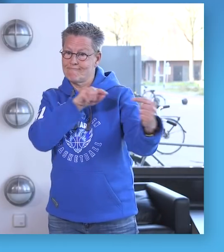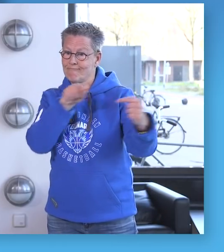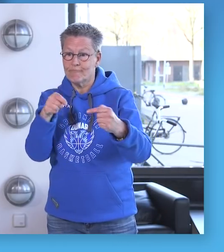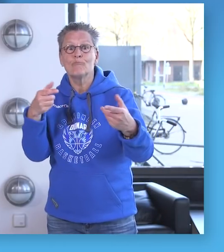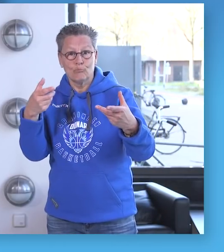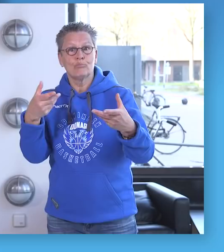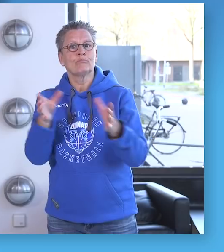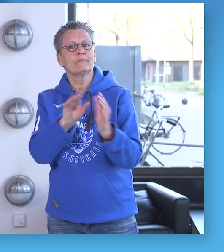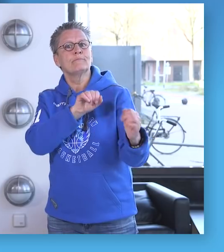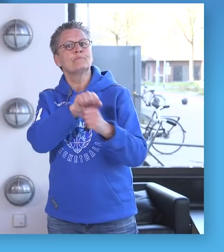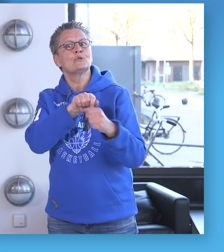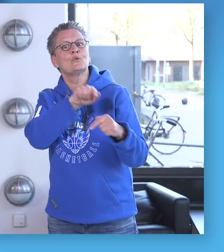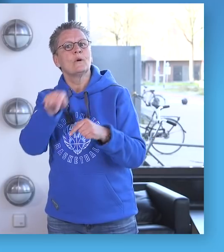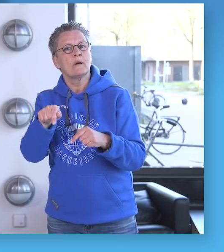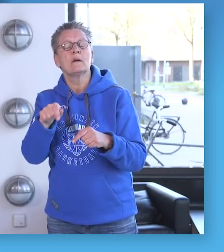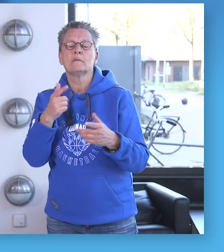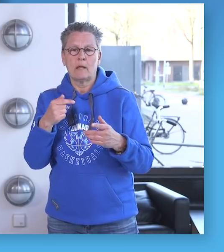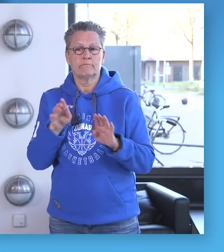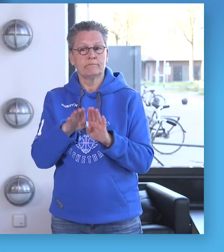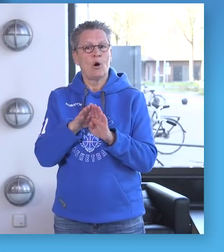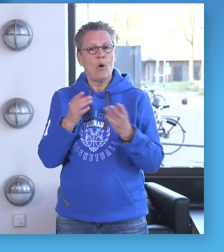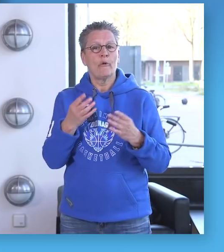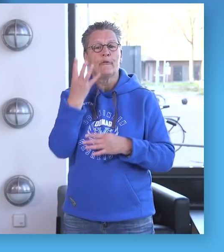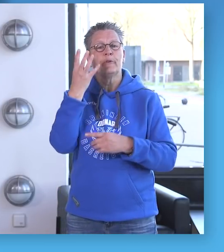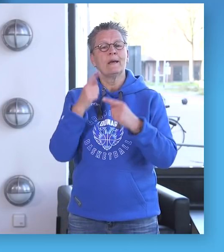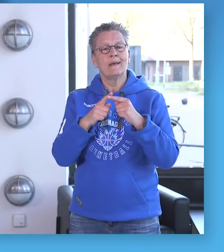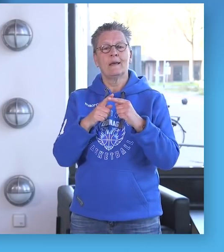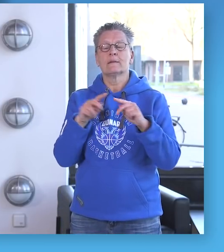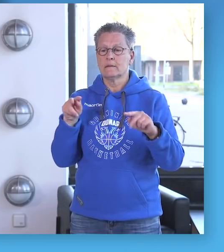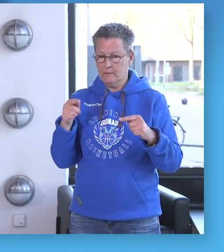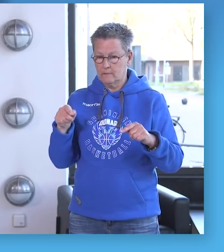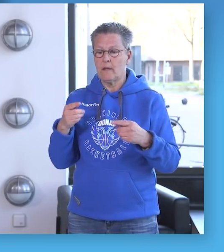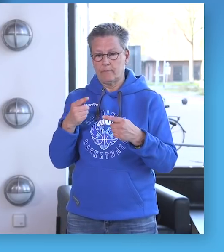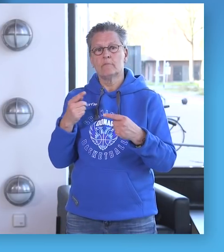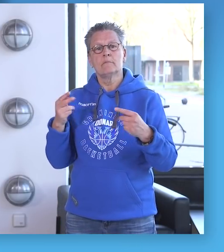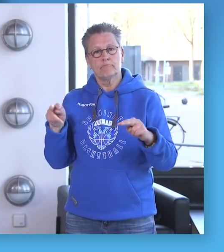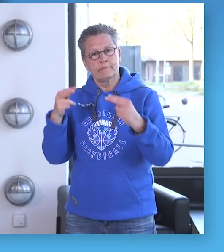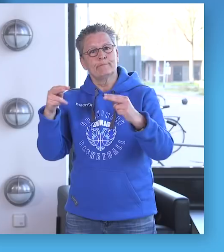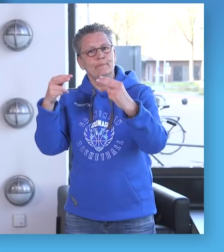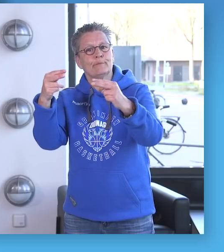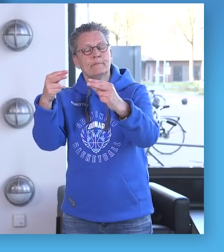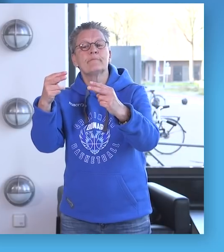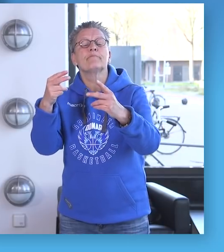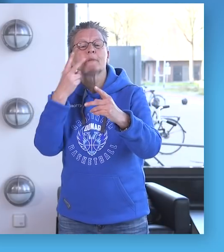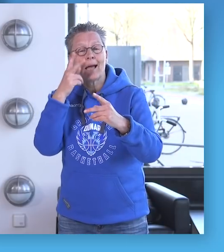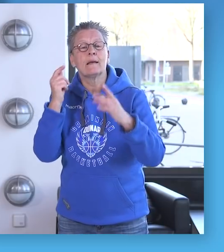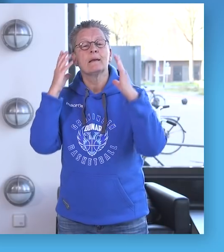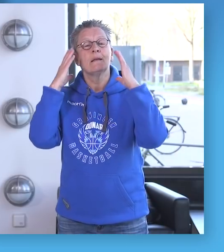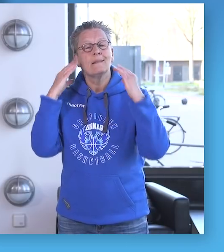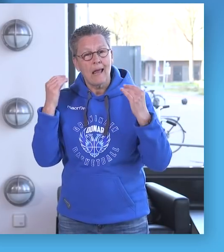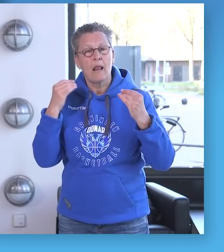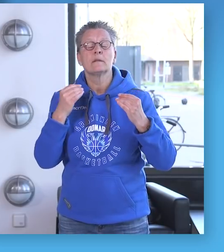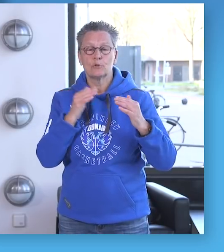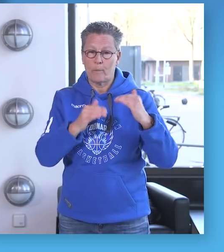Nederlandse competitie zie je elkaar natuurlijk 4 keer. Dat je dat dan probeert weg te halen. Dat je elkaar in de Nederlandse competitie iets minder